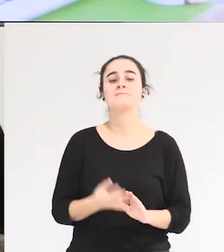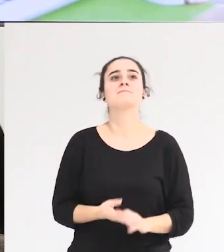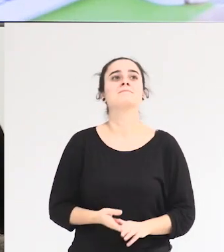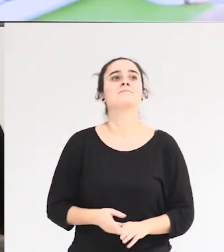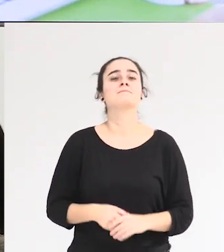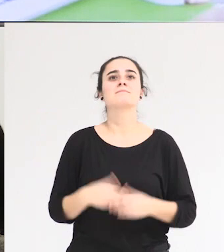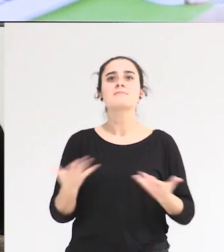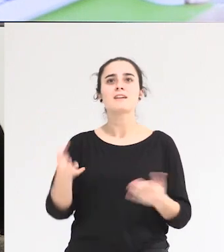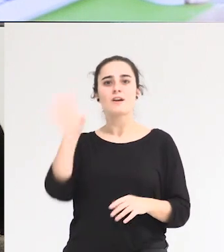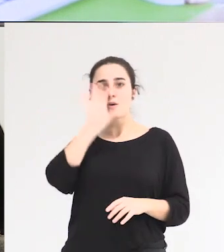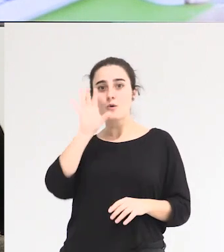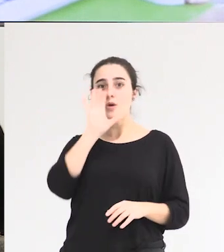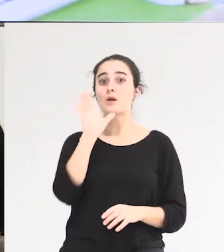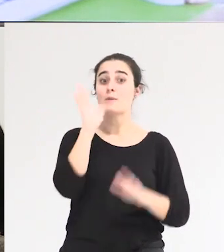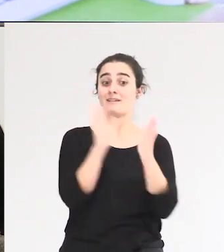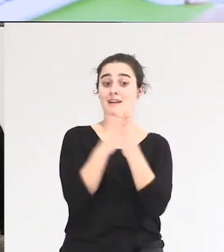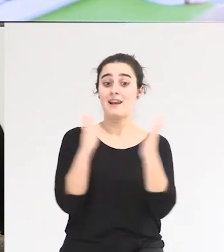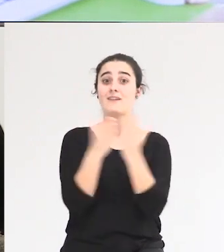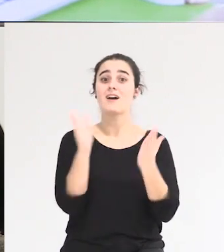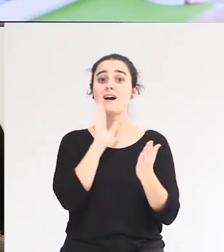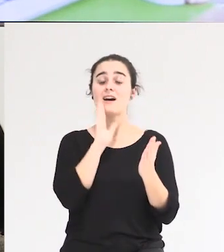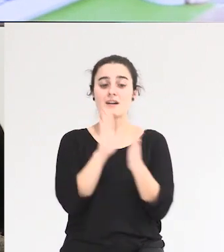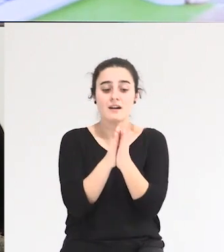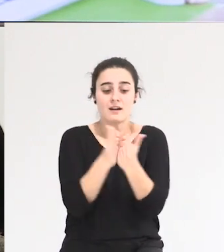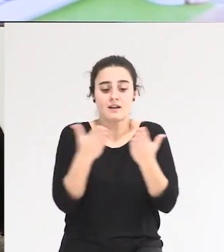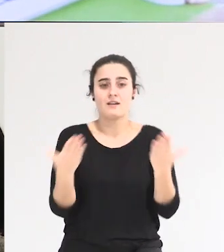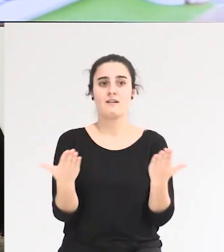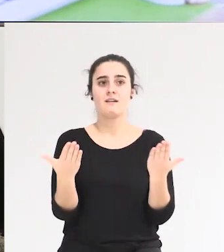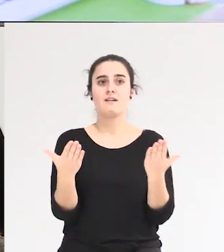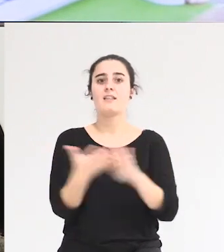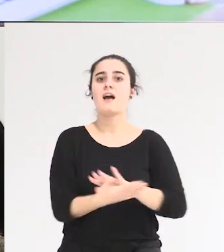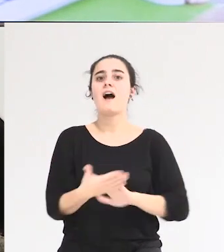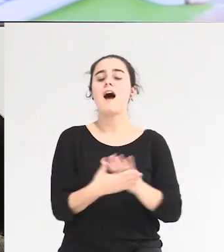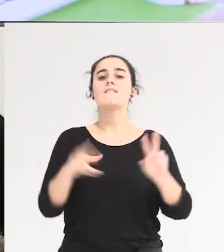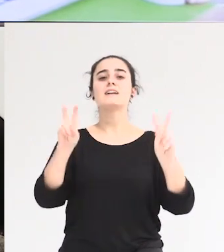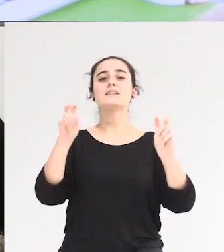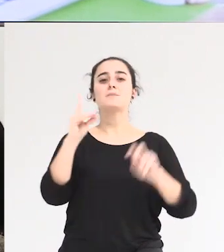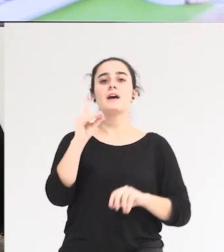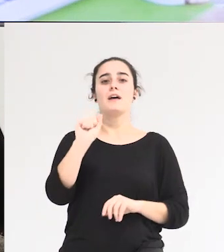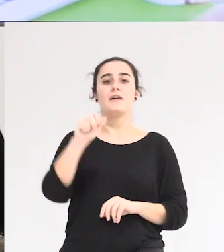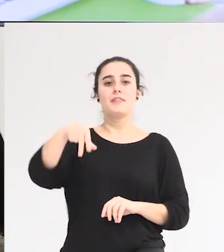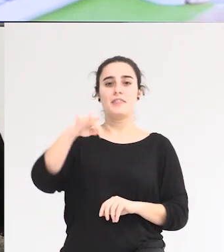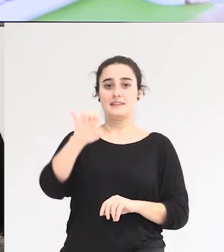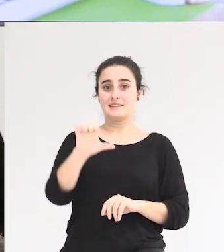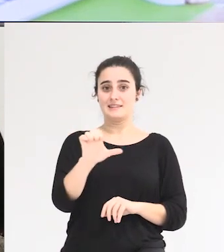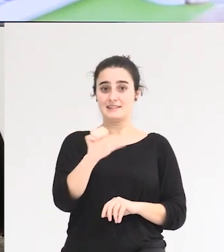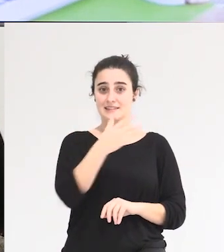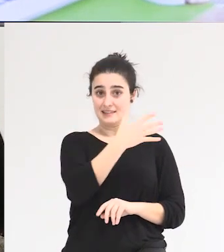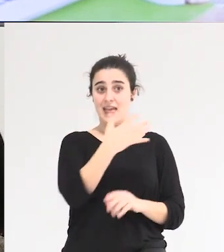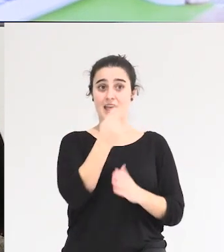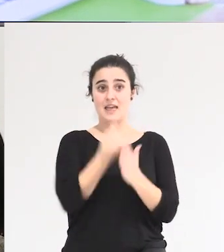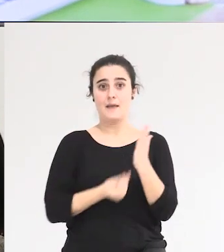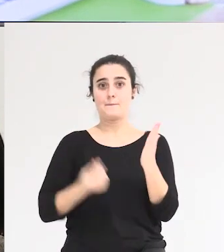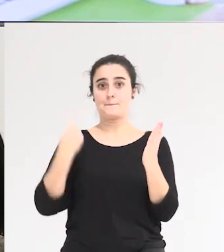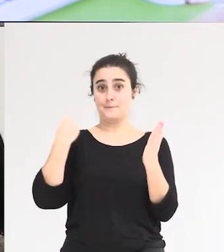egin zitzaidan, ze Adrian Richen liburua zabaltzen da Danteren aipu honekin, ez?